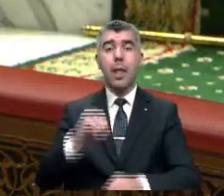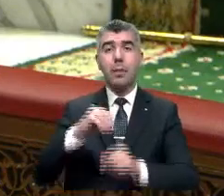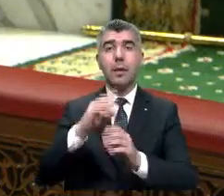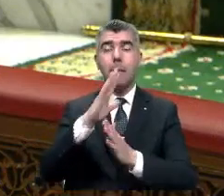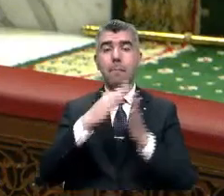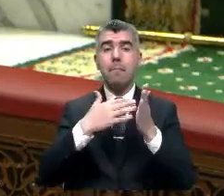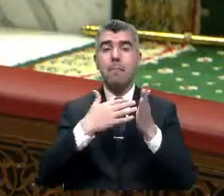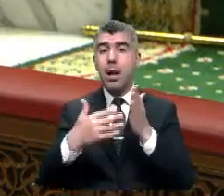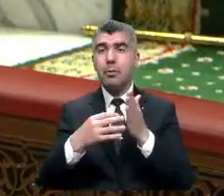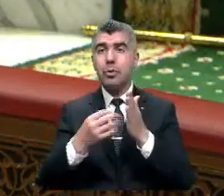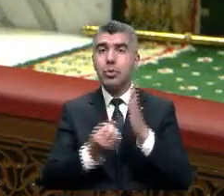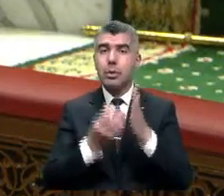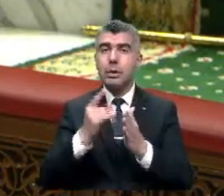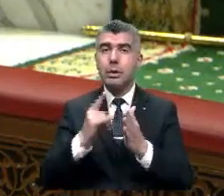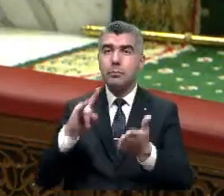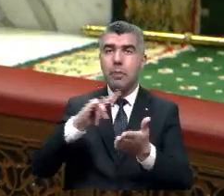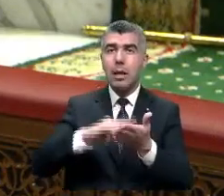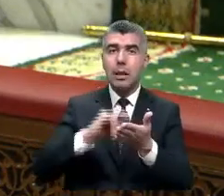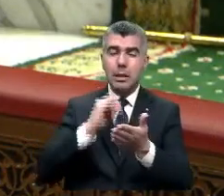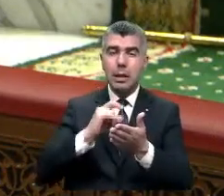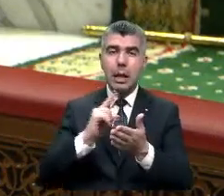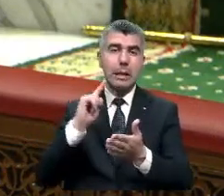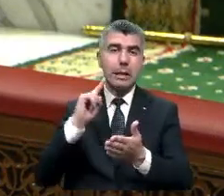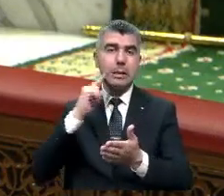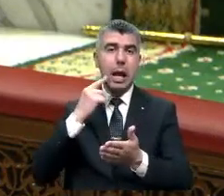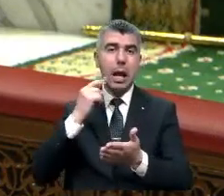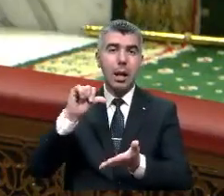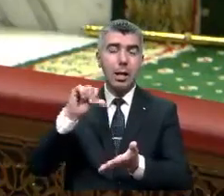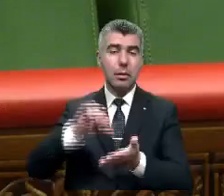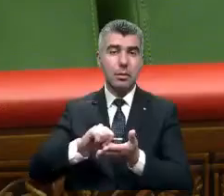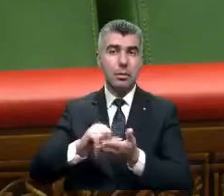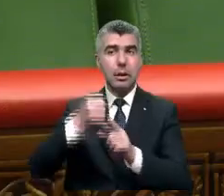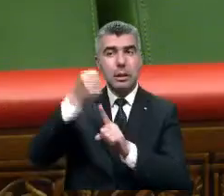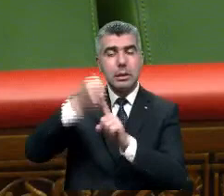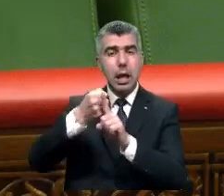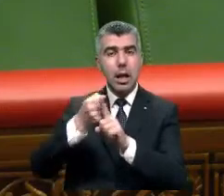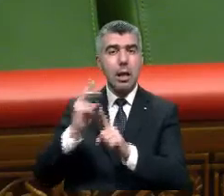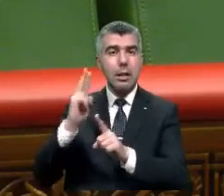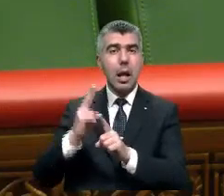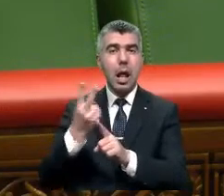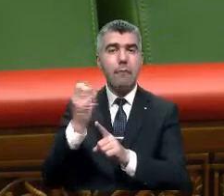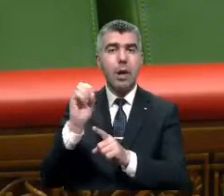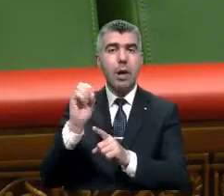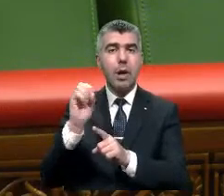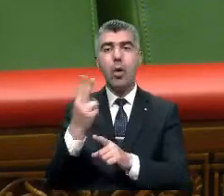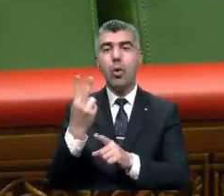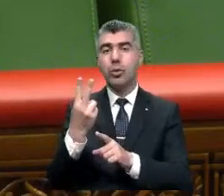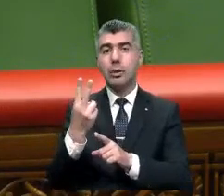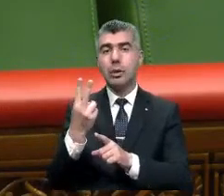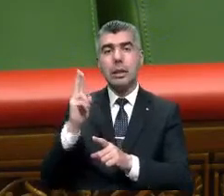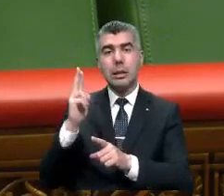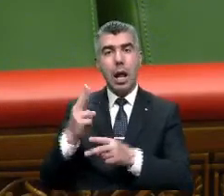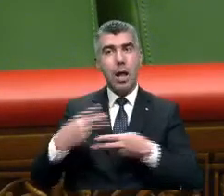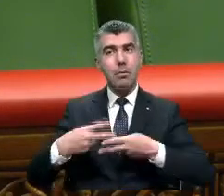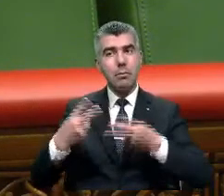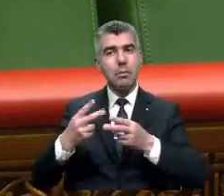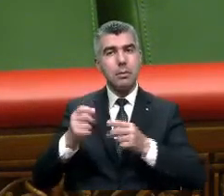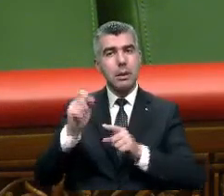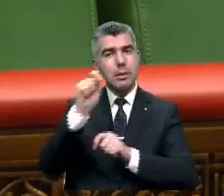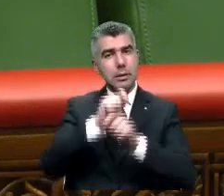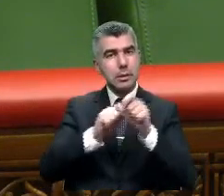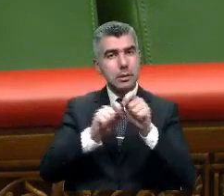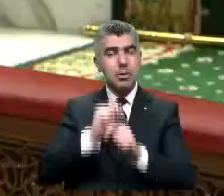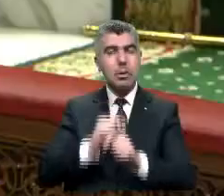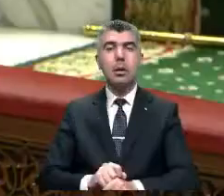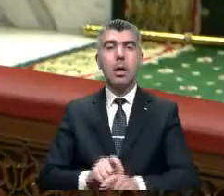برمج ايضا انجاز محطه جويه جديده بمطار الداخله على ان تنطلق الاشغال سنه 2024 ان شاء الله. تيواصل المكتب وضع مجموعه